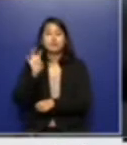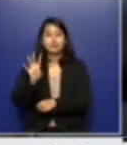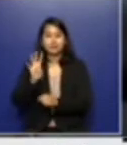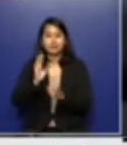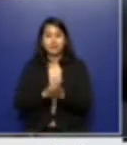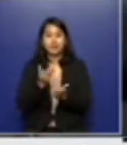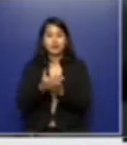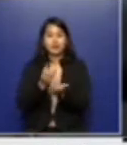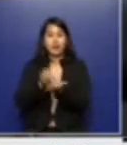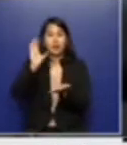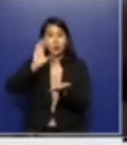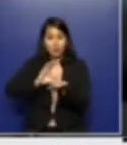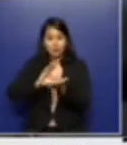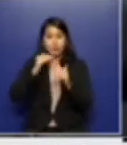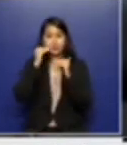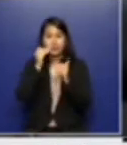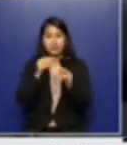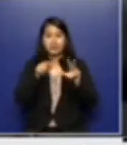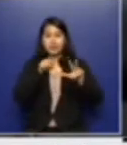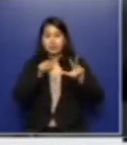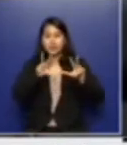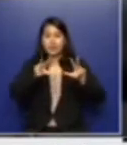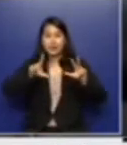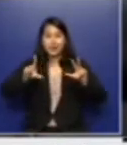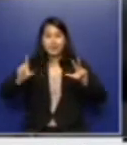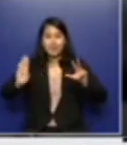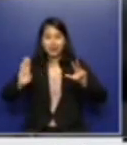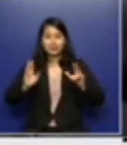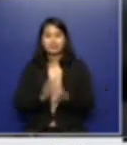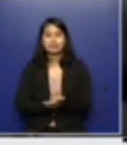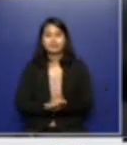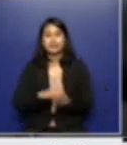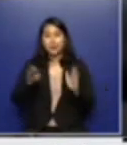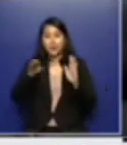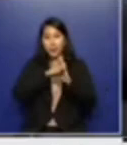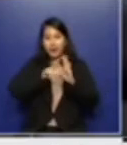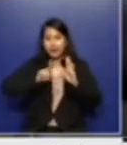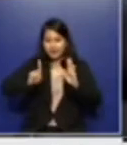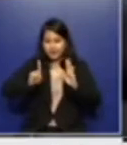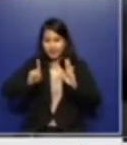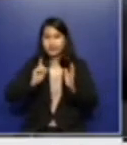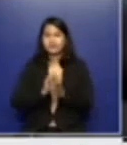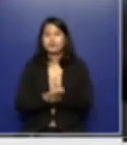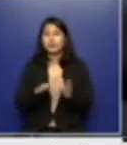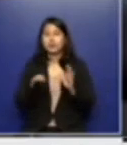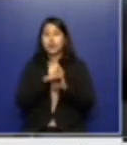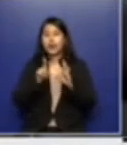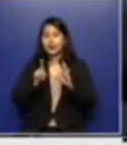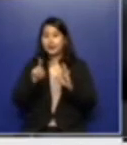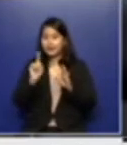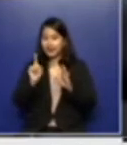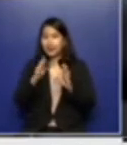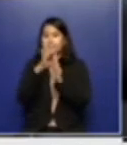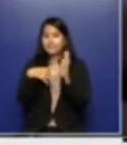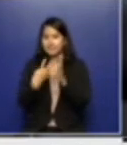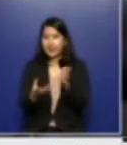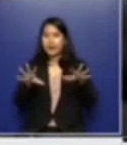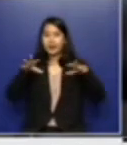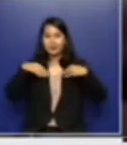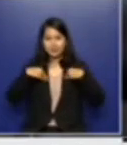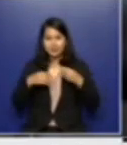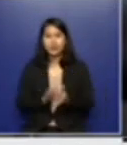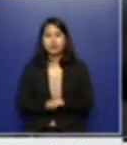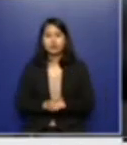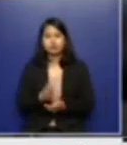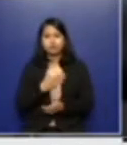2564วงเงินงบประมาณ 3.3 ล้านล้านบาทในวาระแรกคือวาระรับหลักการซึ่งหลังจากที่ดิฉัน